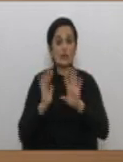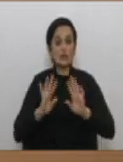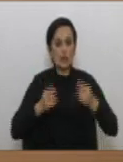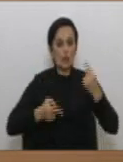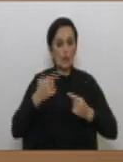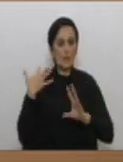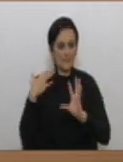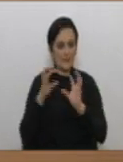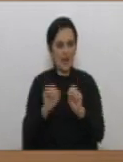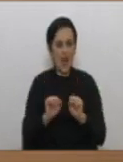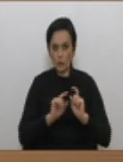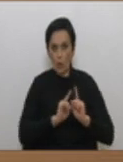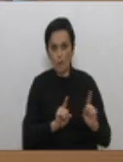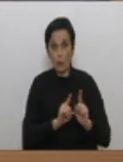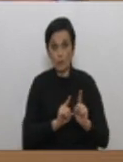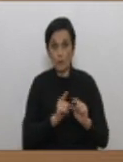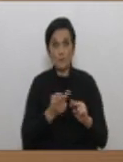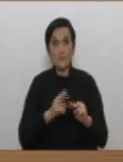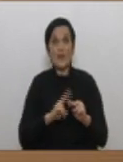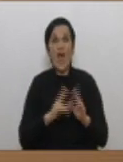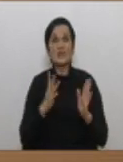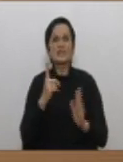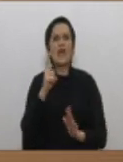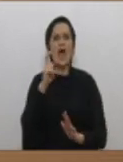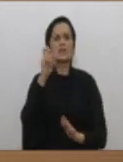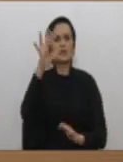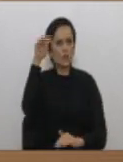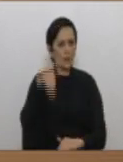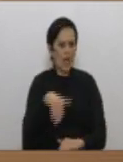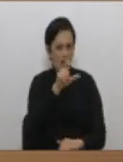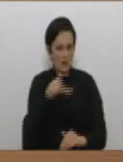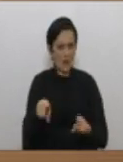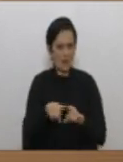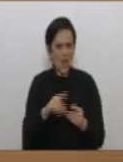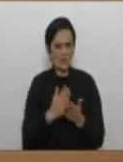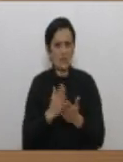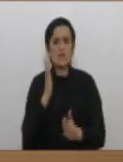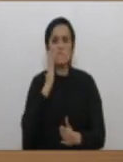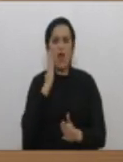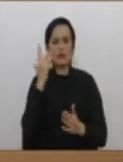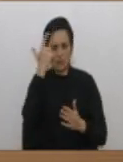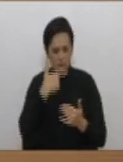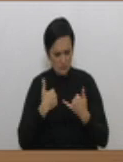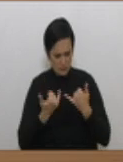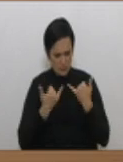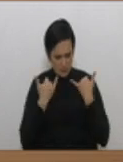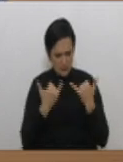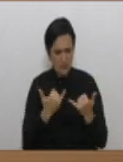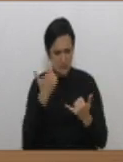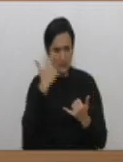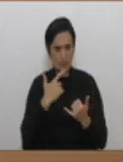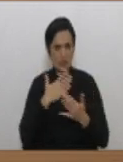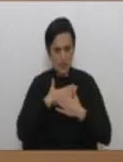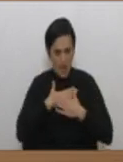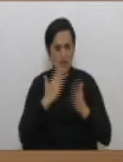ხარი დაუჭირა ოპოზიციას. Და ეს არ არის, ეს არის ასობით, ათასობით ადამიანი, ესეთი ადამიანი და მართლა ქეს ვიხრი და მართლა